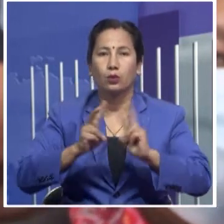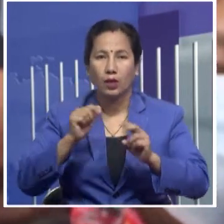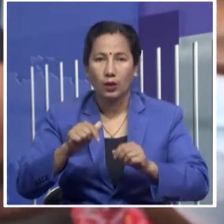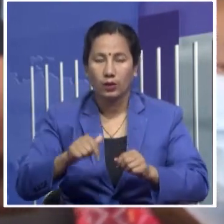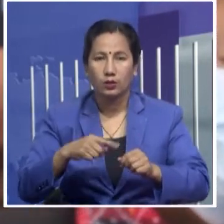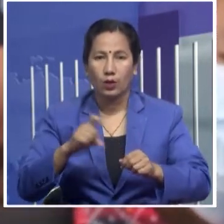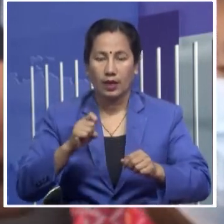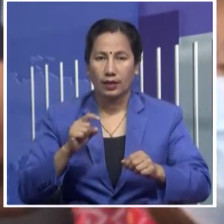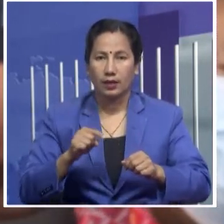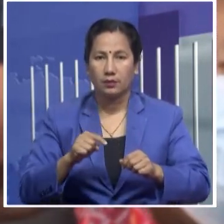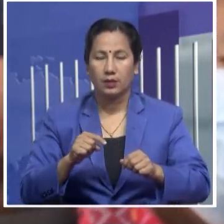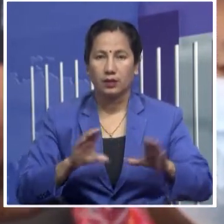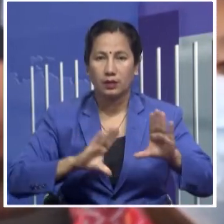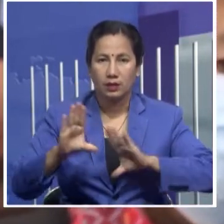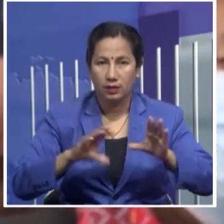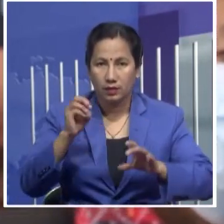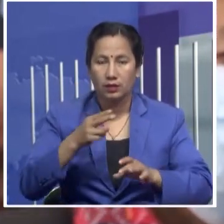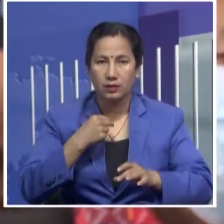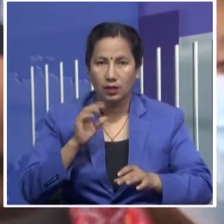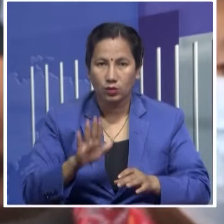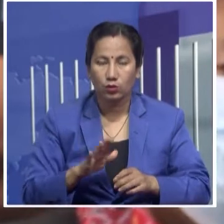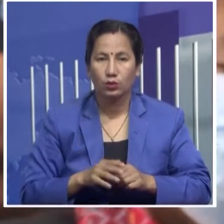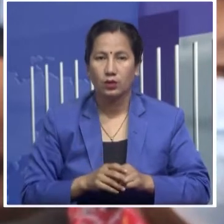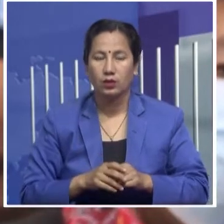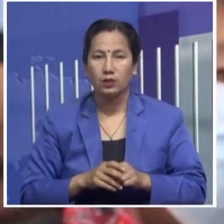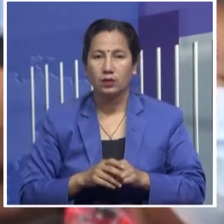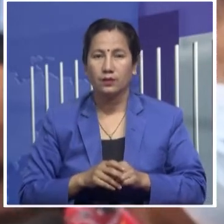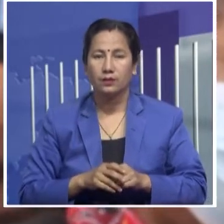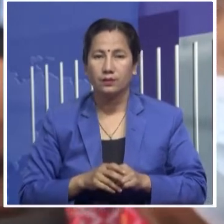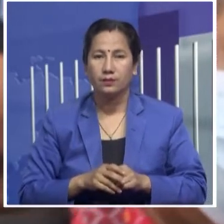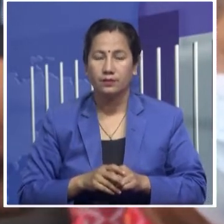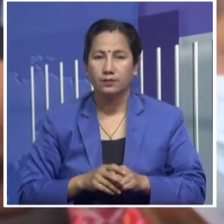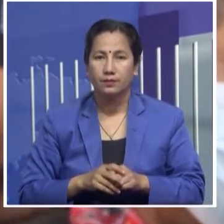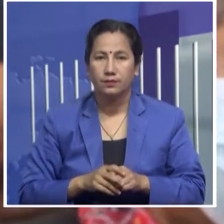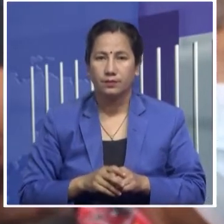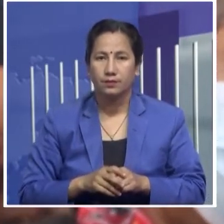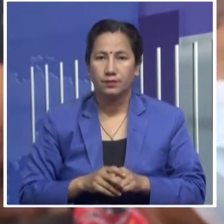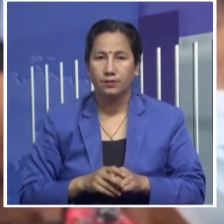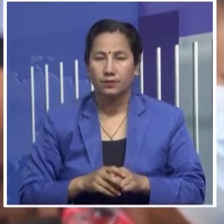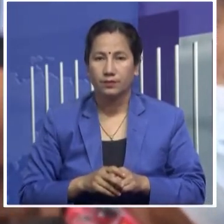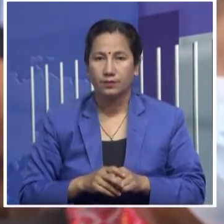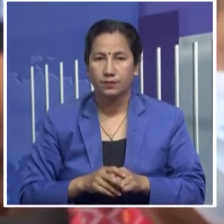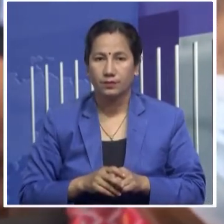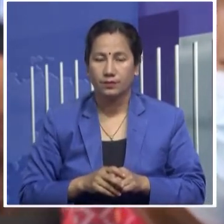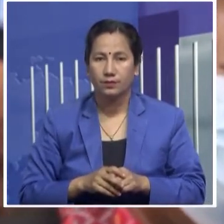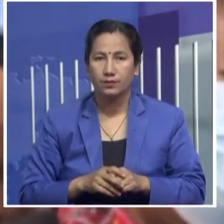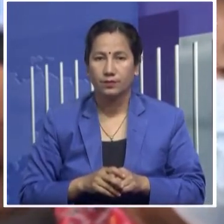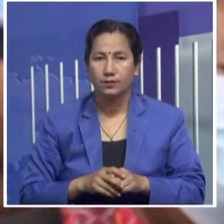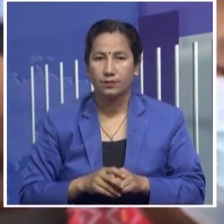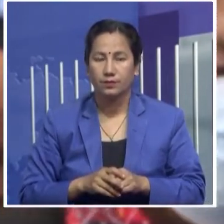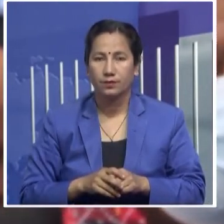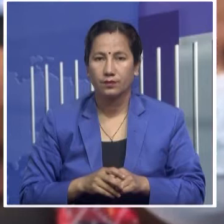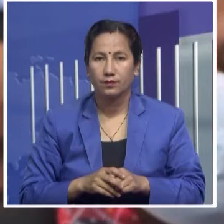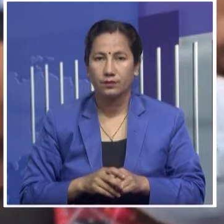म यहीँबाट निर्देशन दिन चाहन्छु। यहाँ आयोजना प्रमुखजी हुनुहुन्छ, क्यानको चाहिने निमित्त महानिर्देशक हुनुहुन्छ, एरोथाईका साथीहरू हुनुहुन्छ,